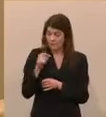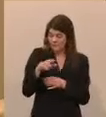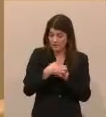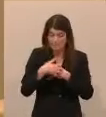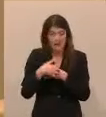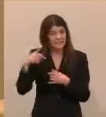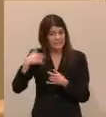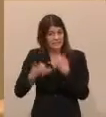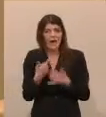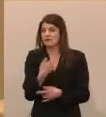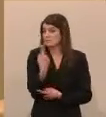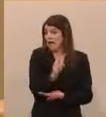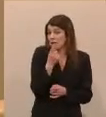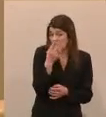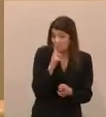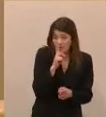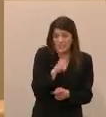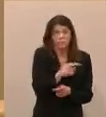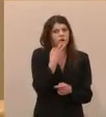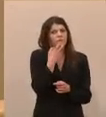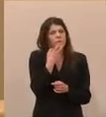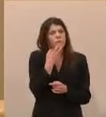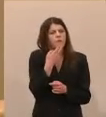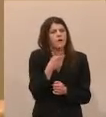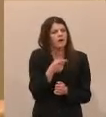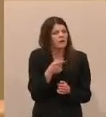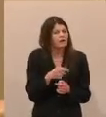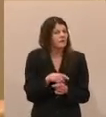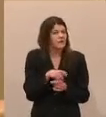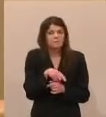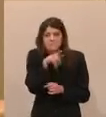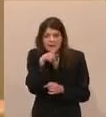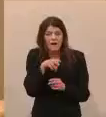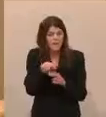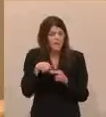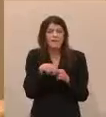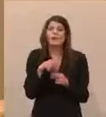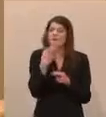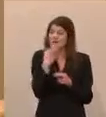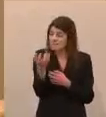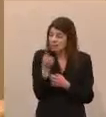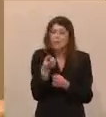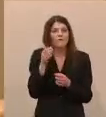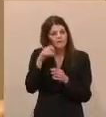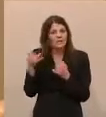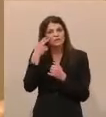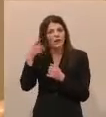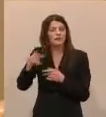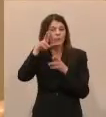dieses Jahres versucht haben soll, illegal zu einem Video über die Hausdurchsuchung beim BVT zu kommen.